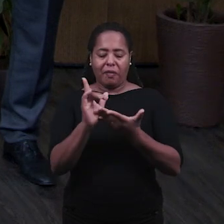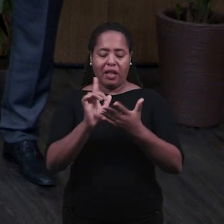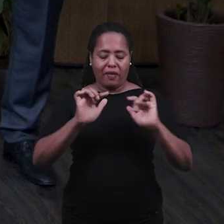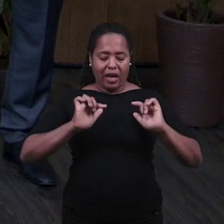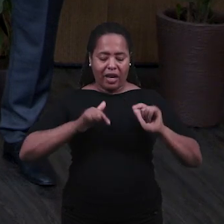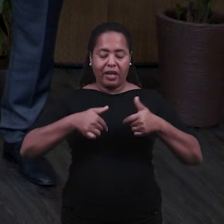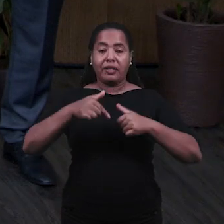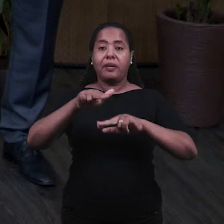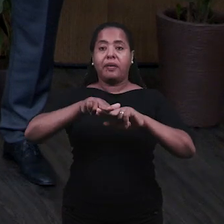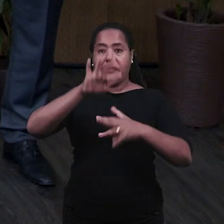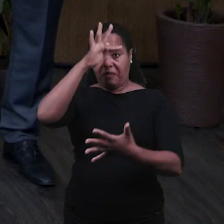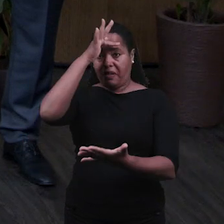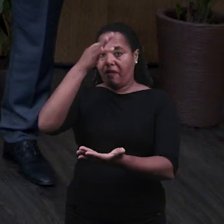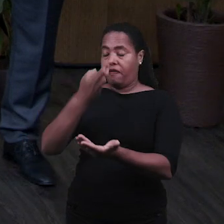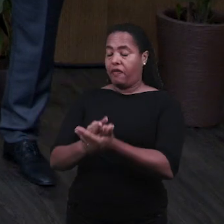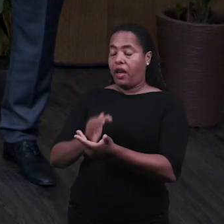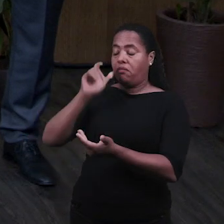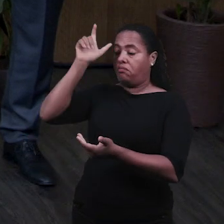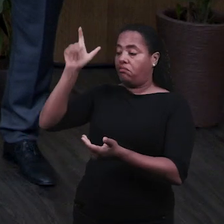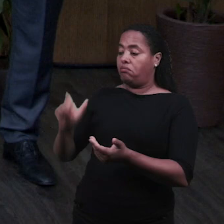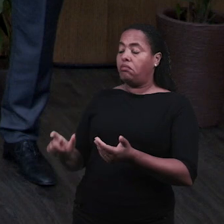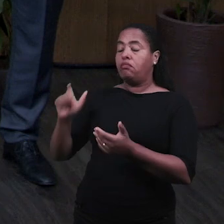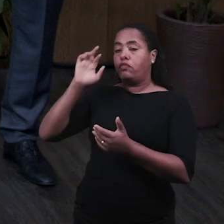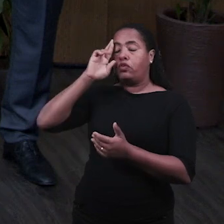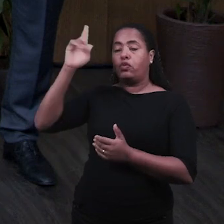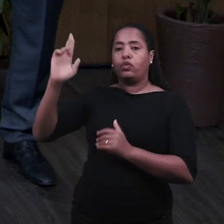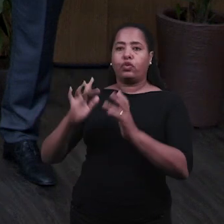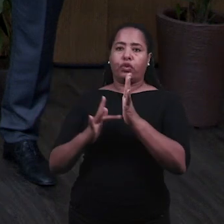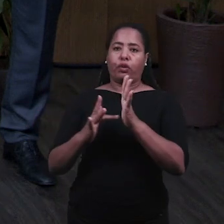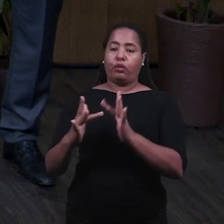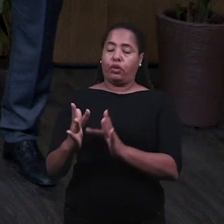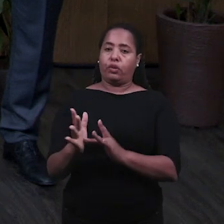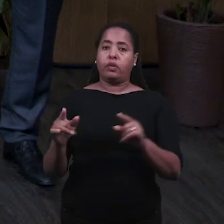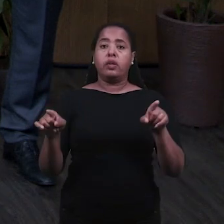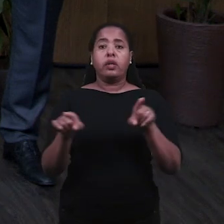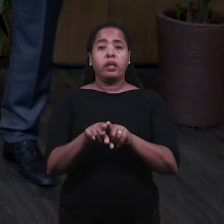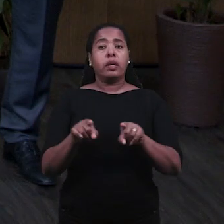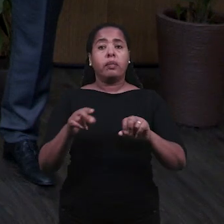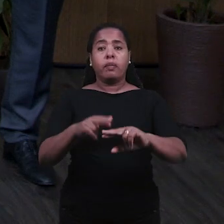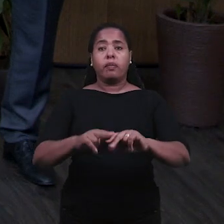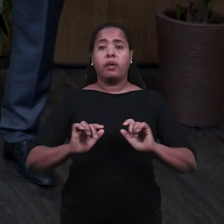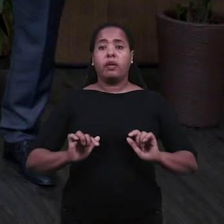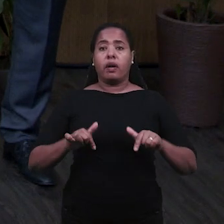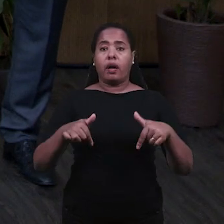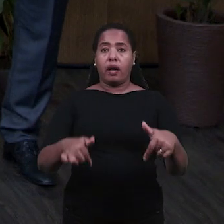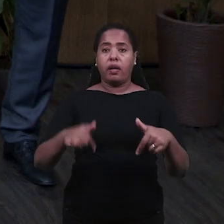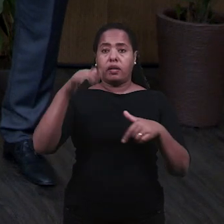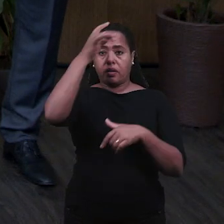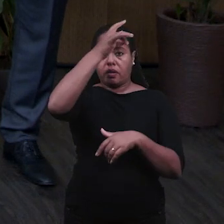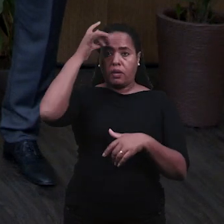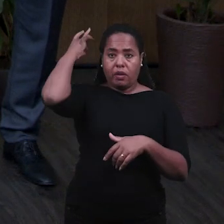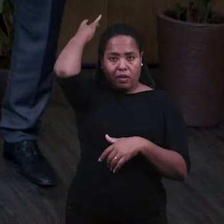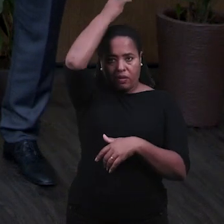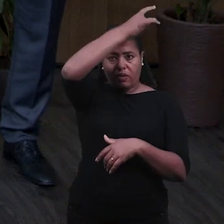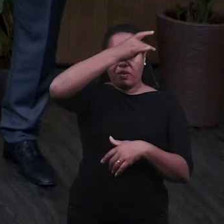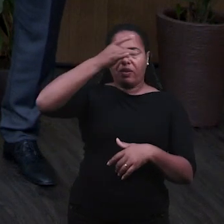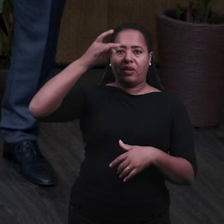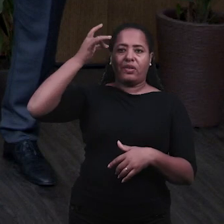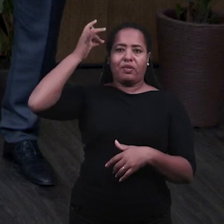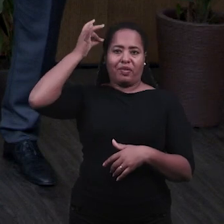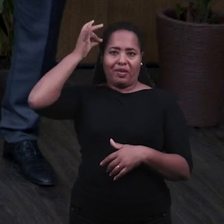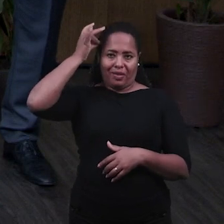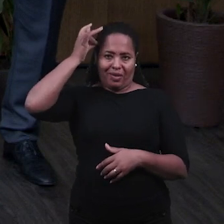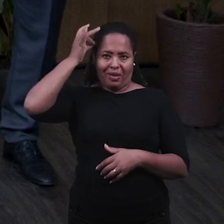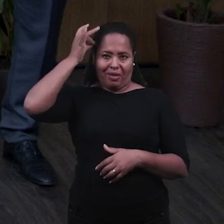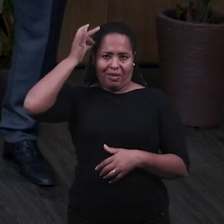foi en Jésus par l'action du Saint-Esprit, sans jamais